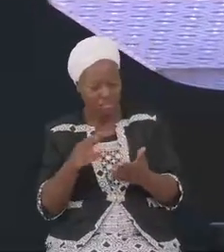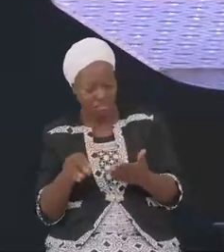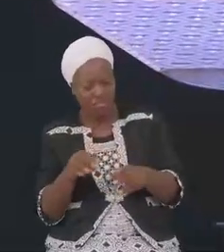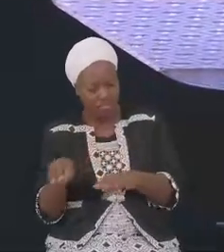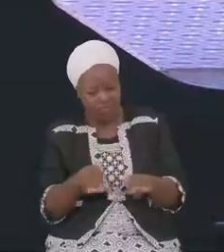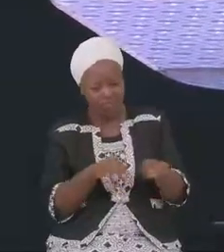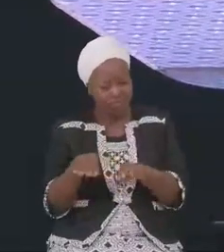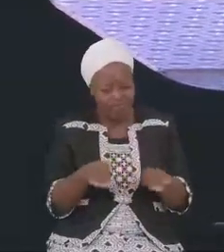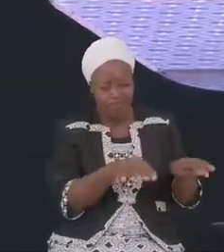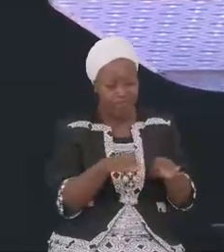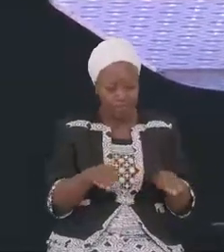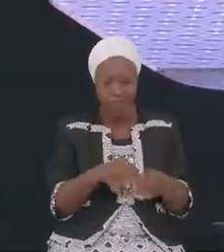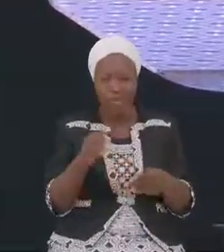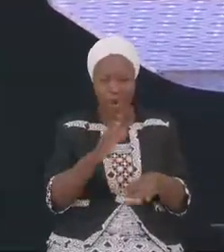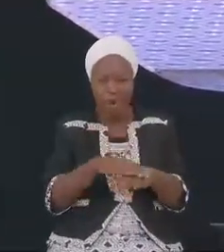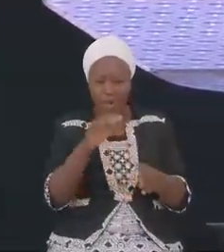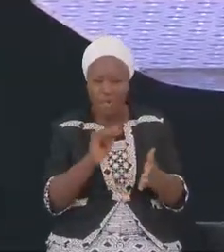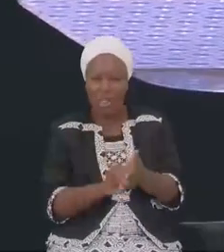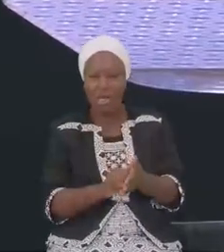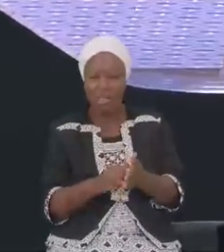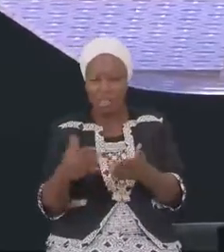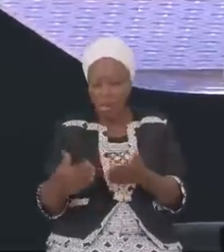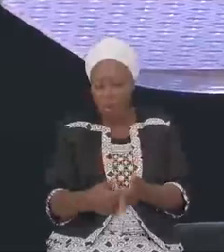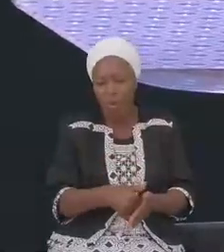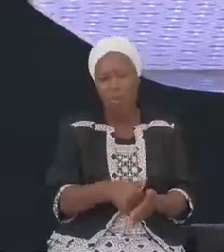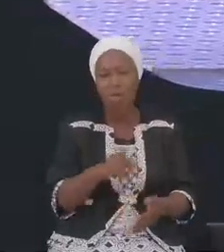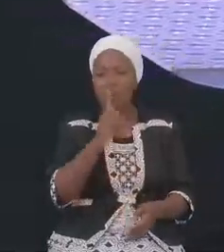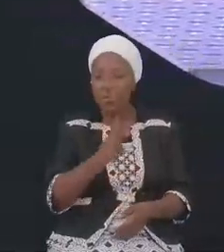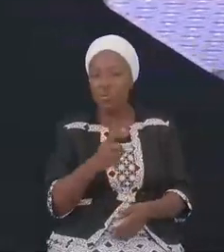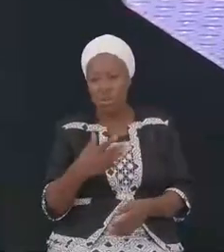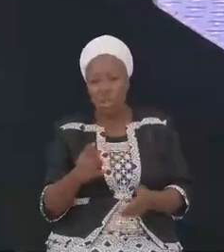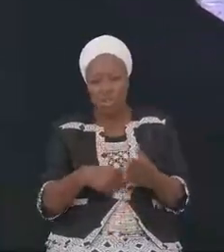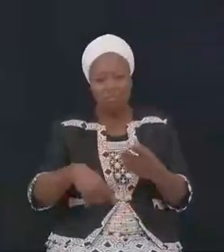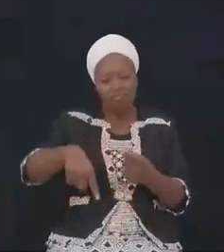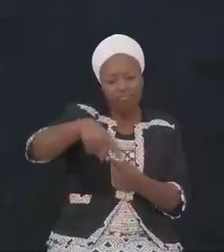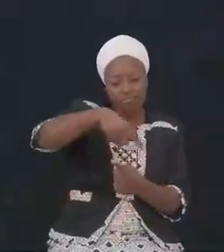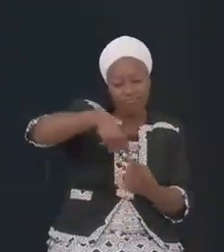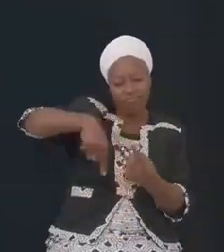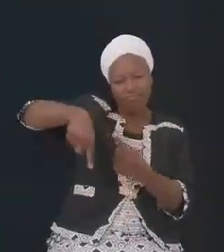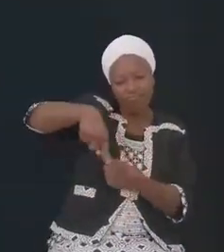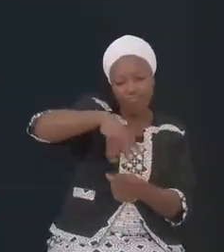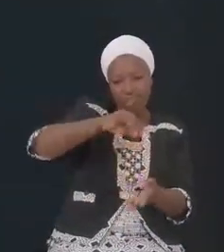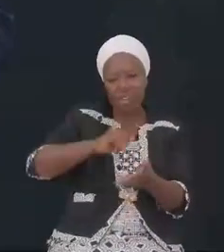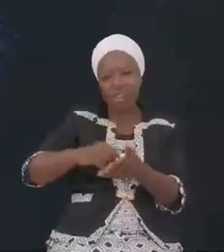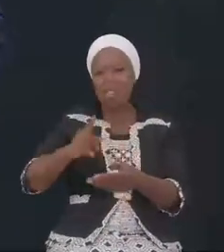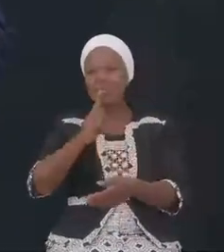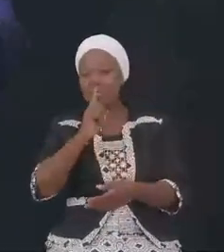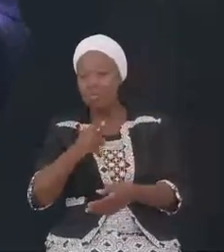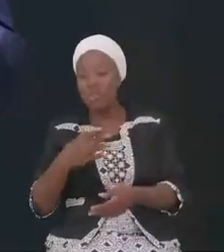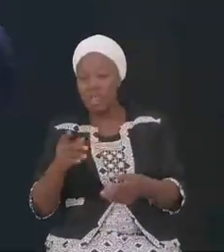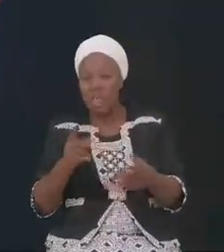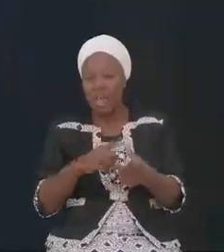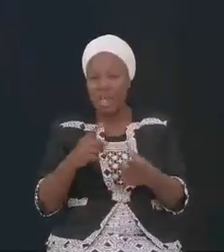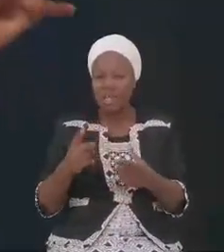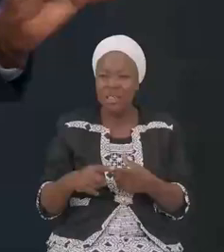et puis tu fais le contour de toute la chose. Ou bien tu passes, ou bien tu surpasses la,